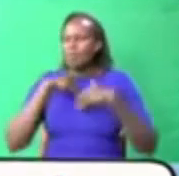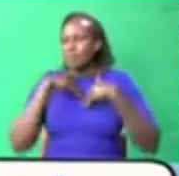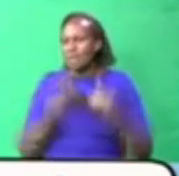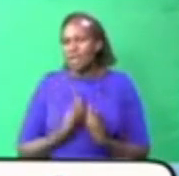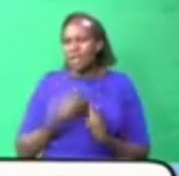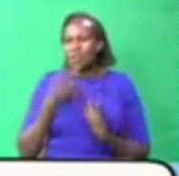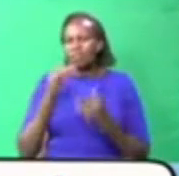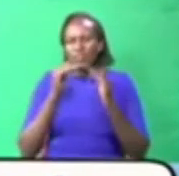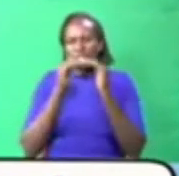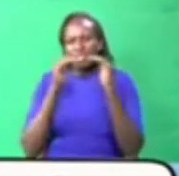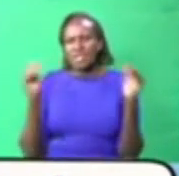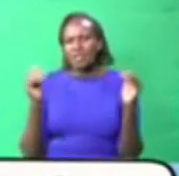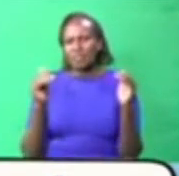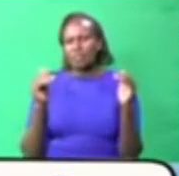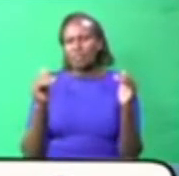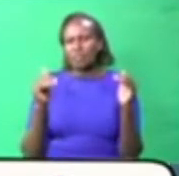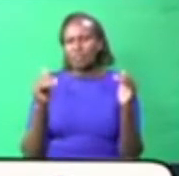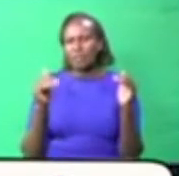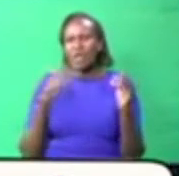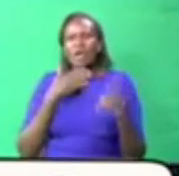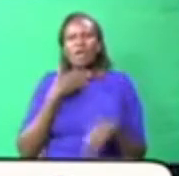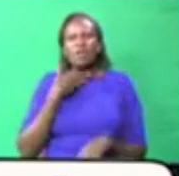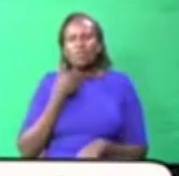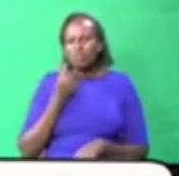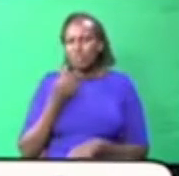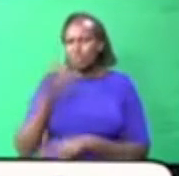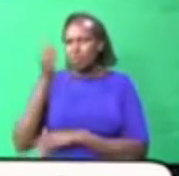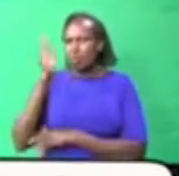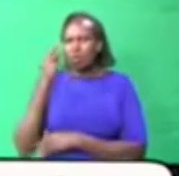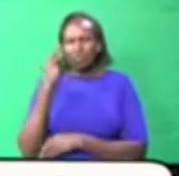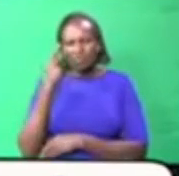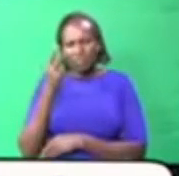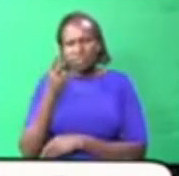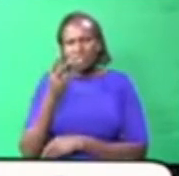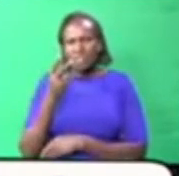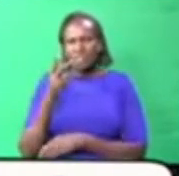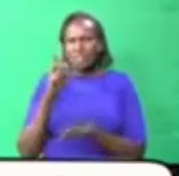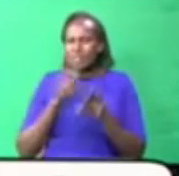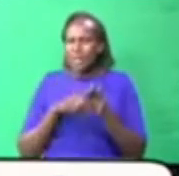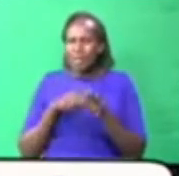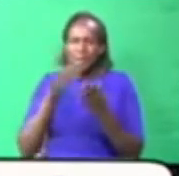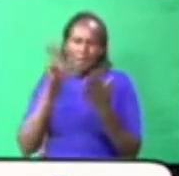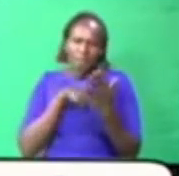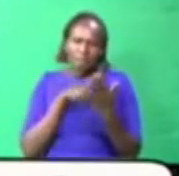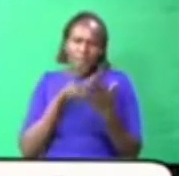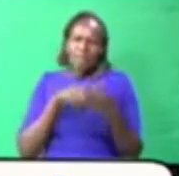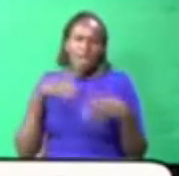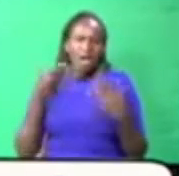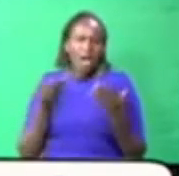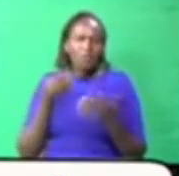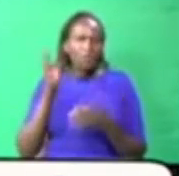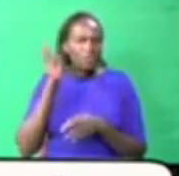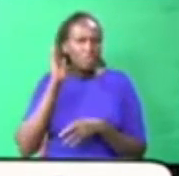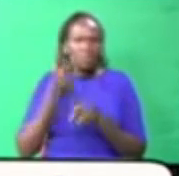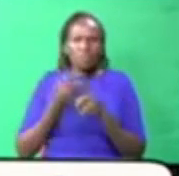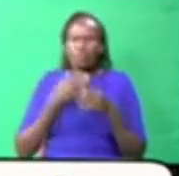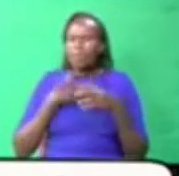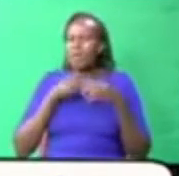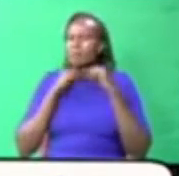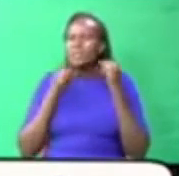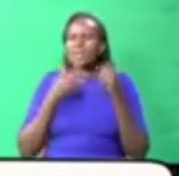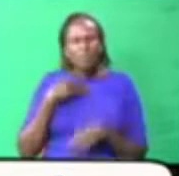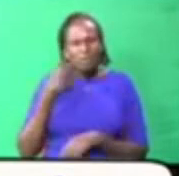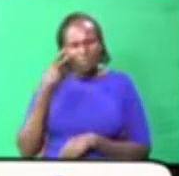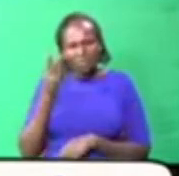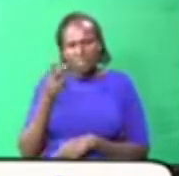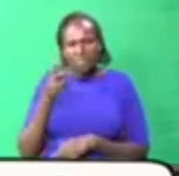level of Christianity, I want you, oh God, to see you as I have read, as I have heard from preachers, from my pastor. I want to see it